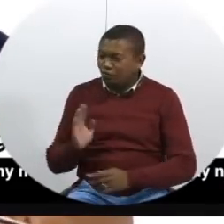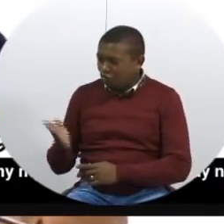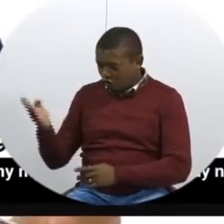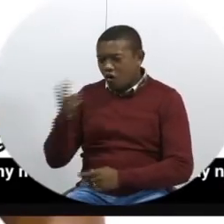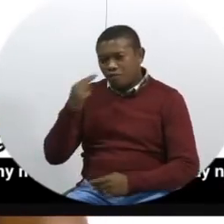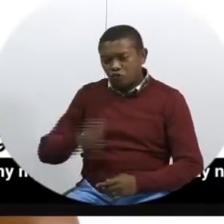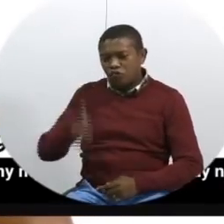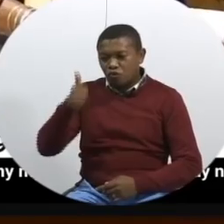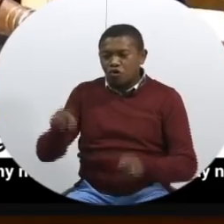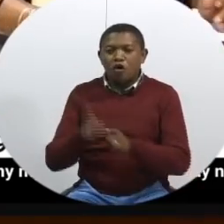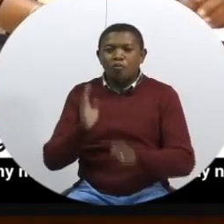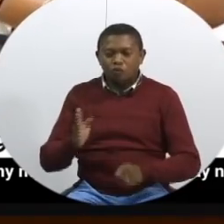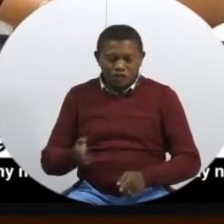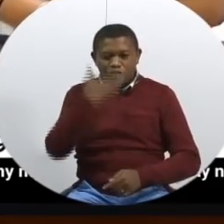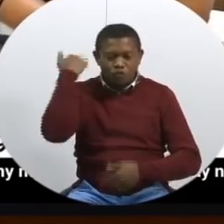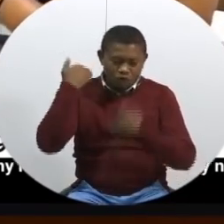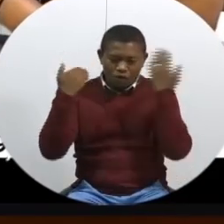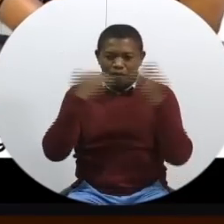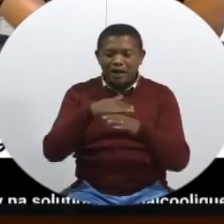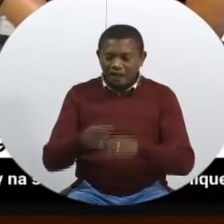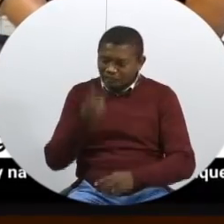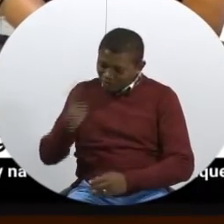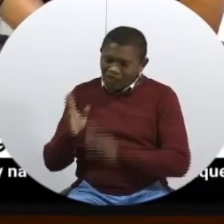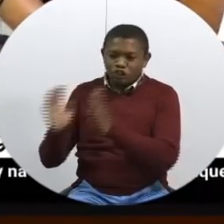Andriamatofoloha mankasitraka ihany koa ny vahoaka malagasy rehetra